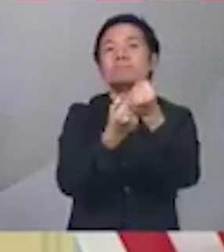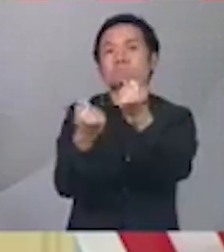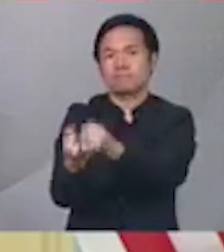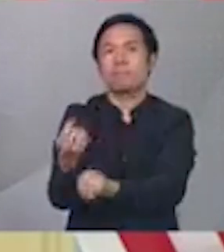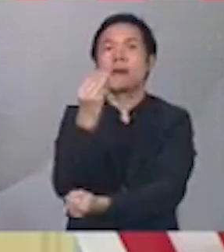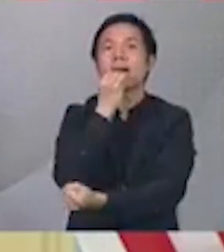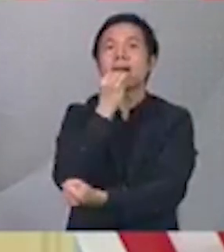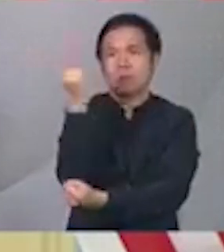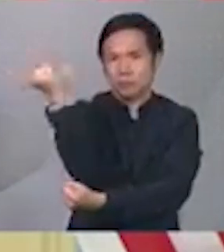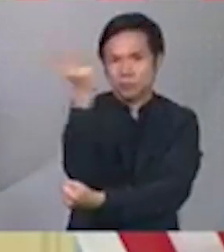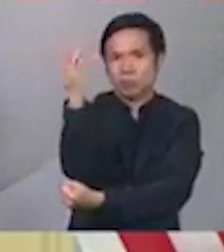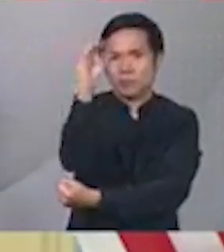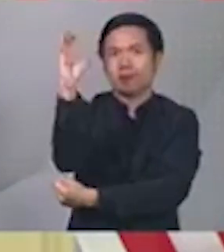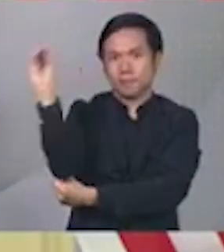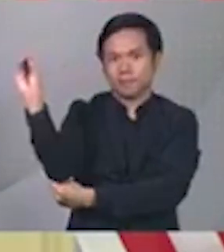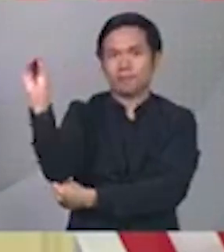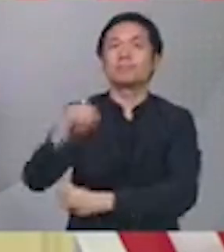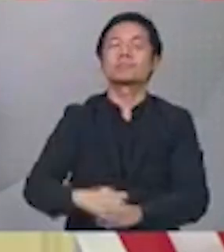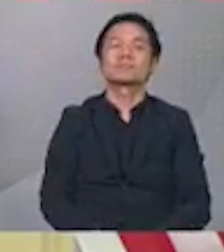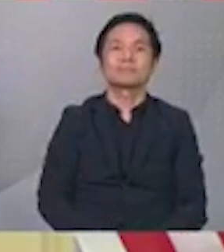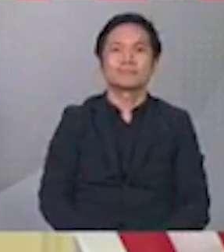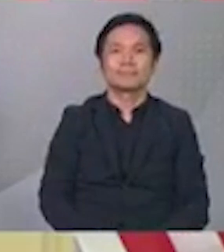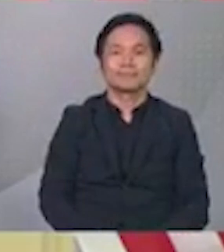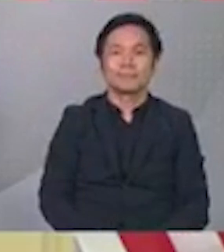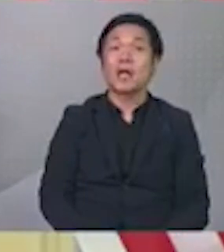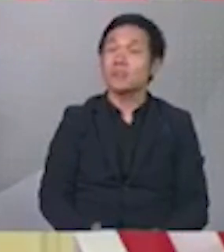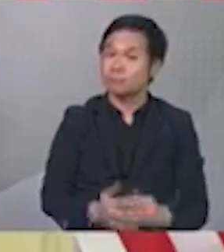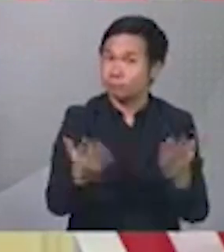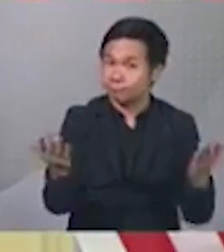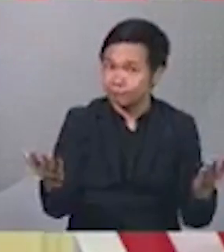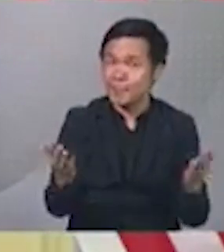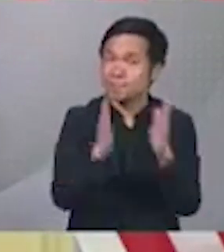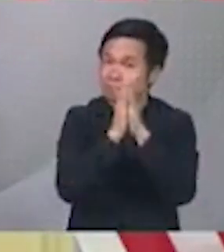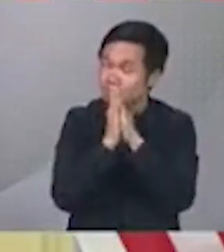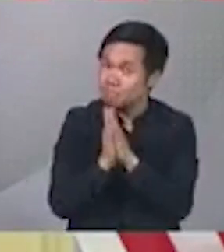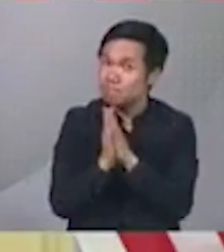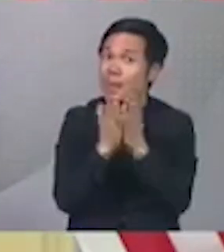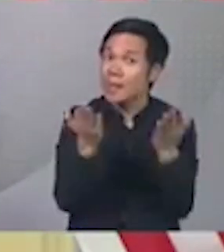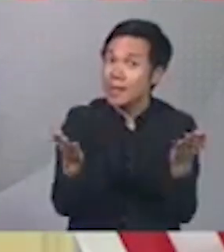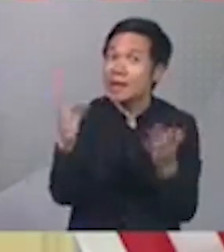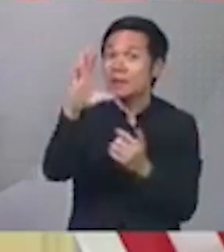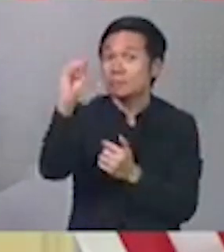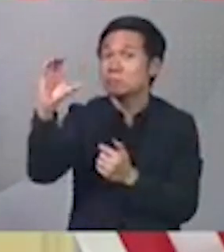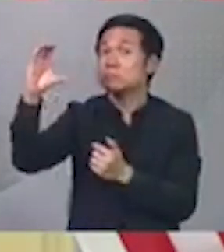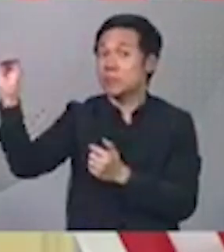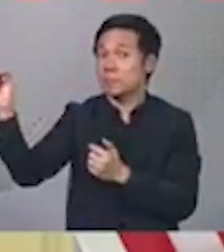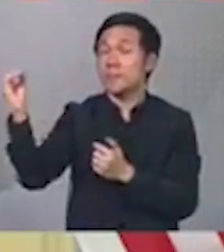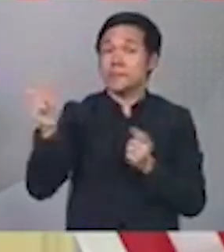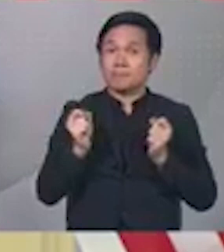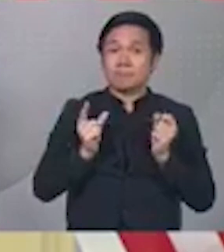besok jadi Saya menyuruh saya melalukan jika ada pihak swasta lain